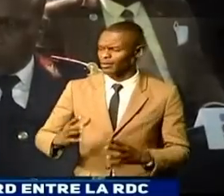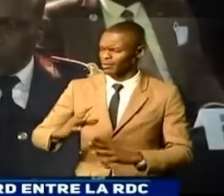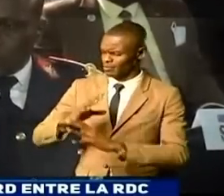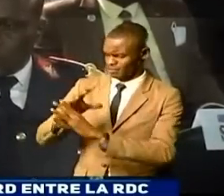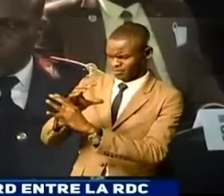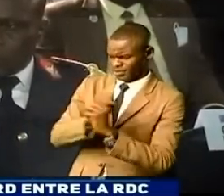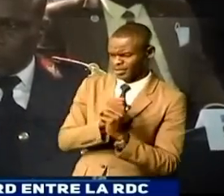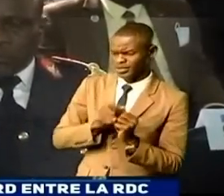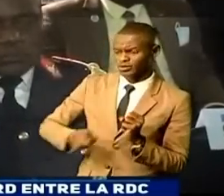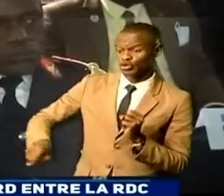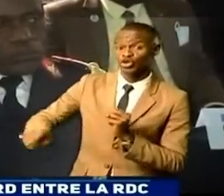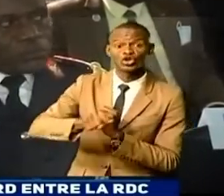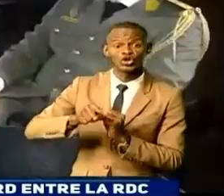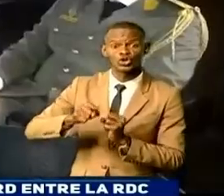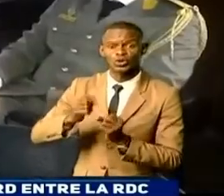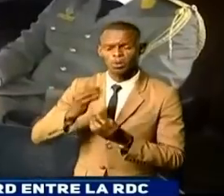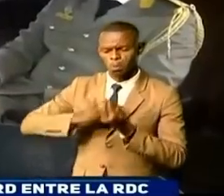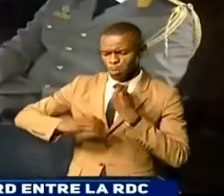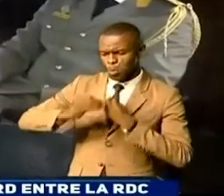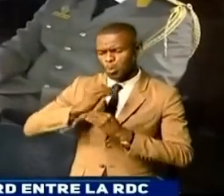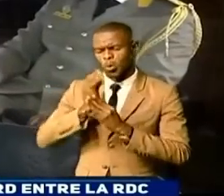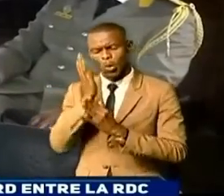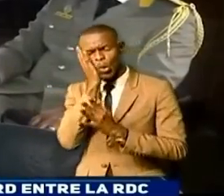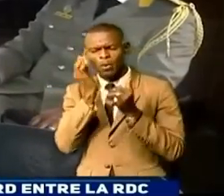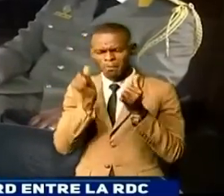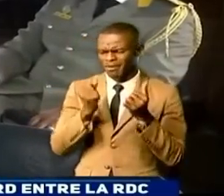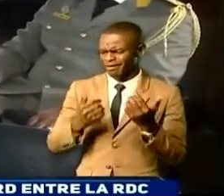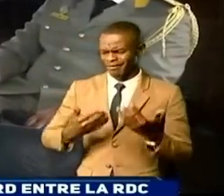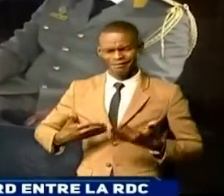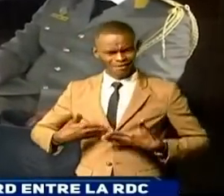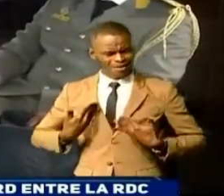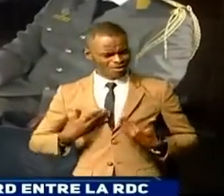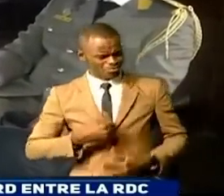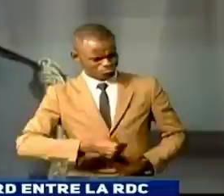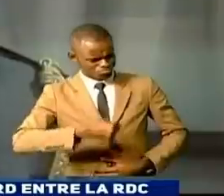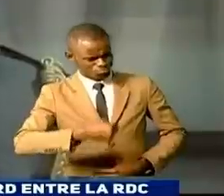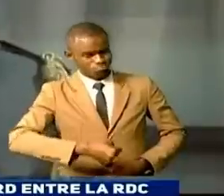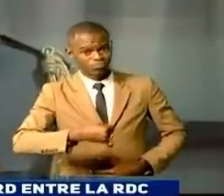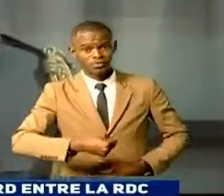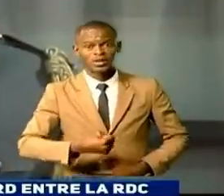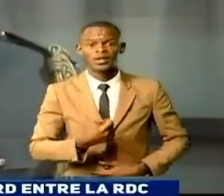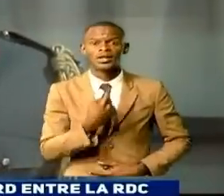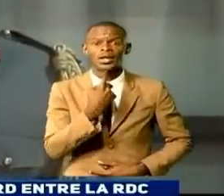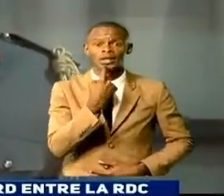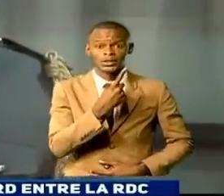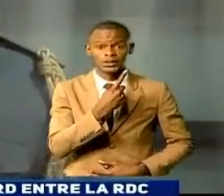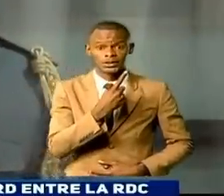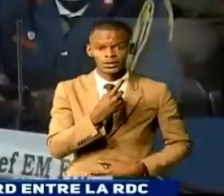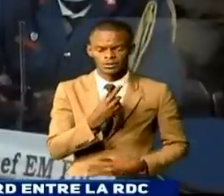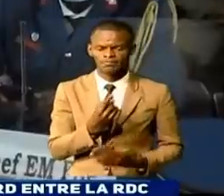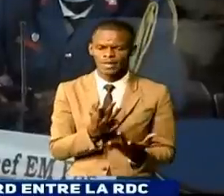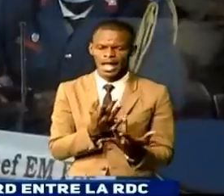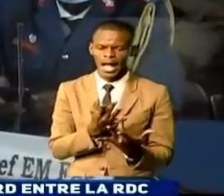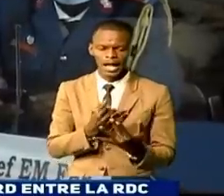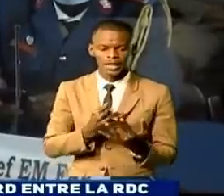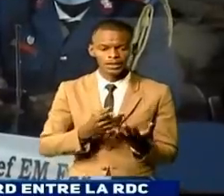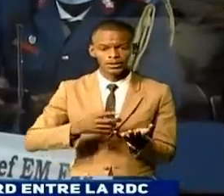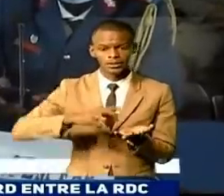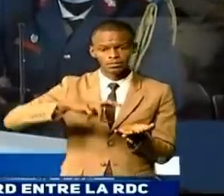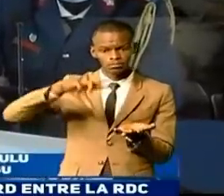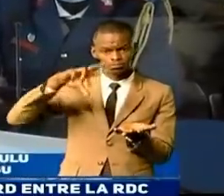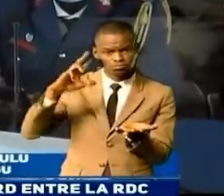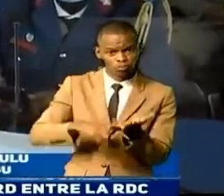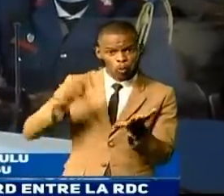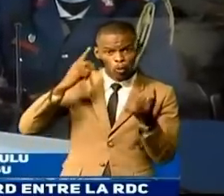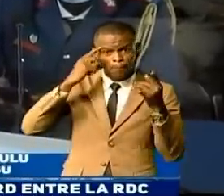délégation avant d'émettre un souhait de voir les conclusions du protocole de coopération permettre à ces deux nations sœurs